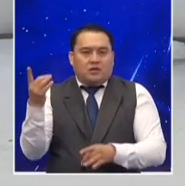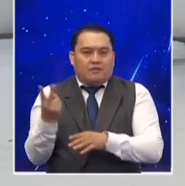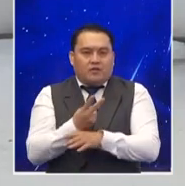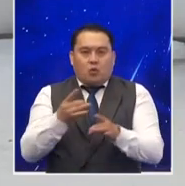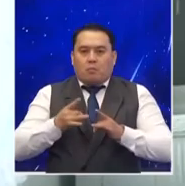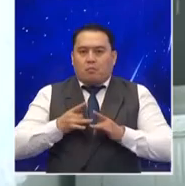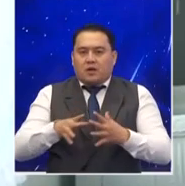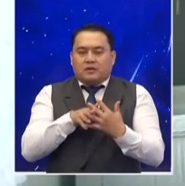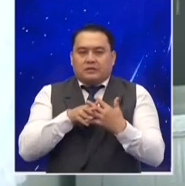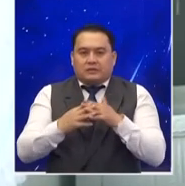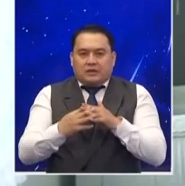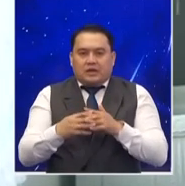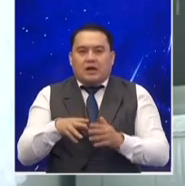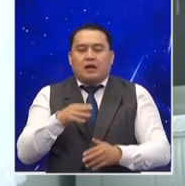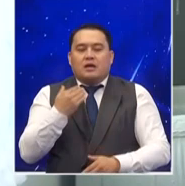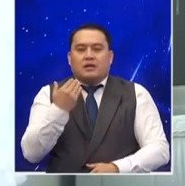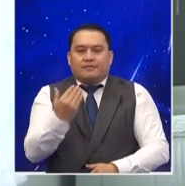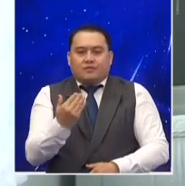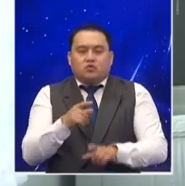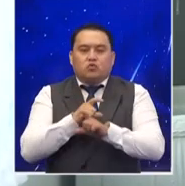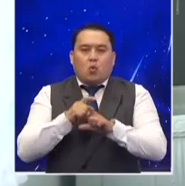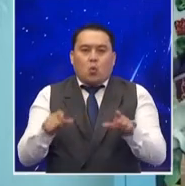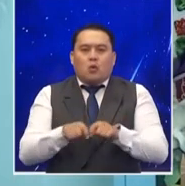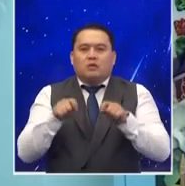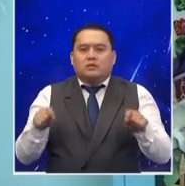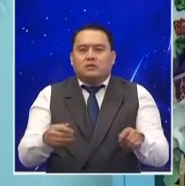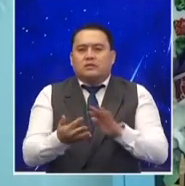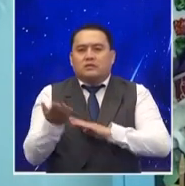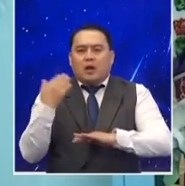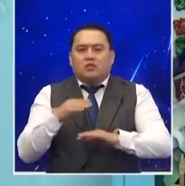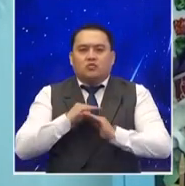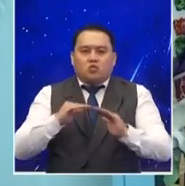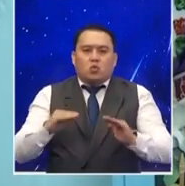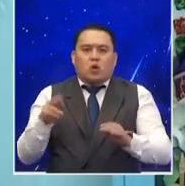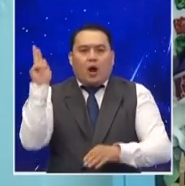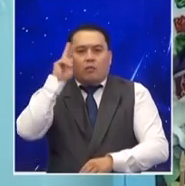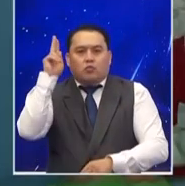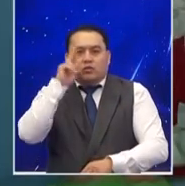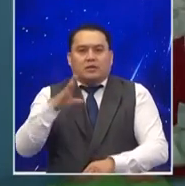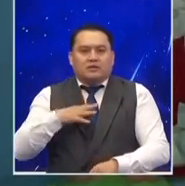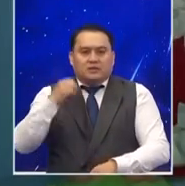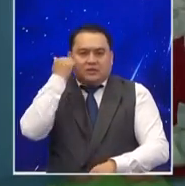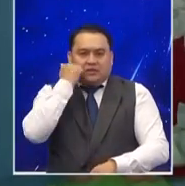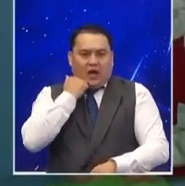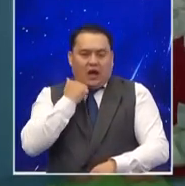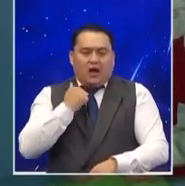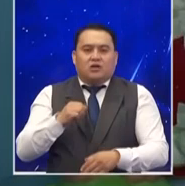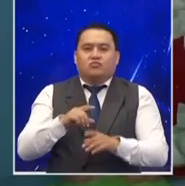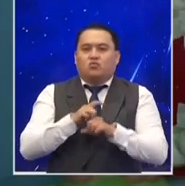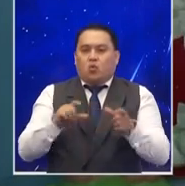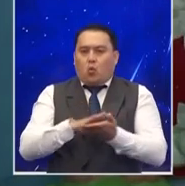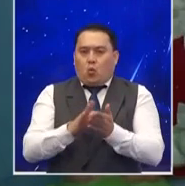для жителей села имени Какимжана Казыбаева. Несколько десятилетий местным школьникам приходилось обучаться в самых суровых